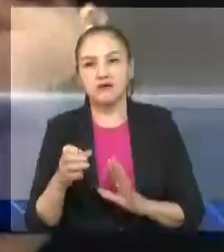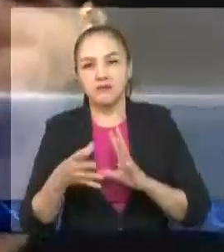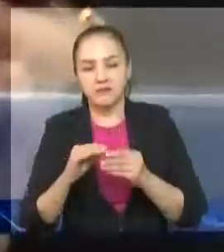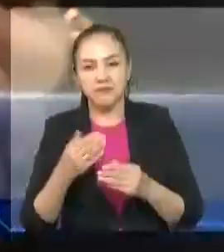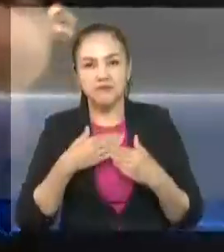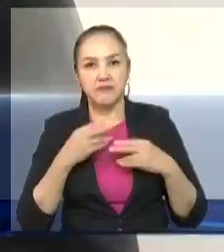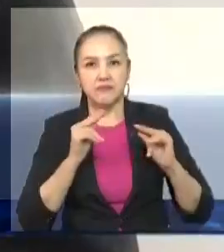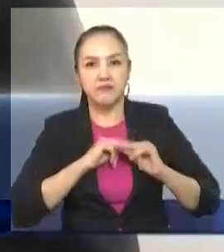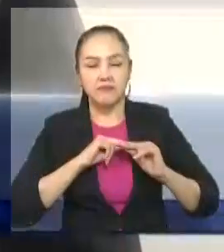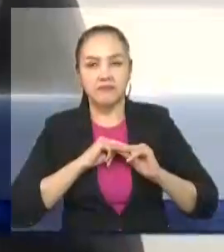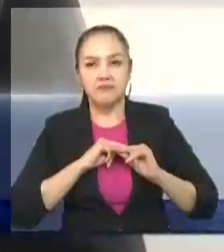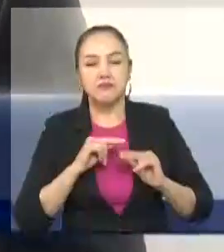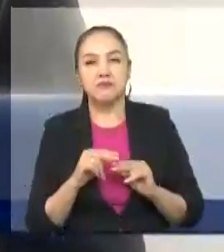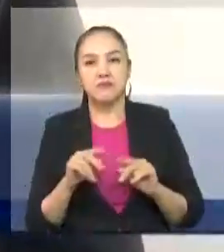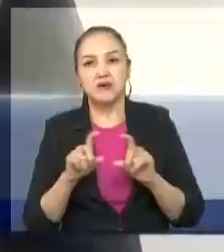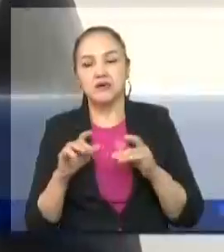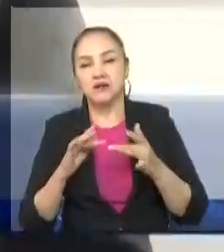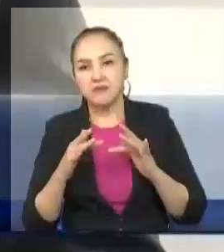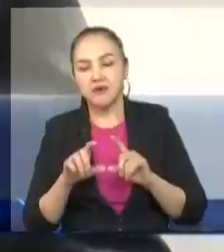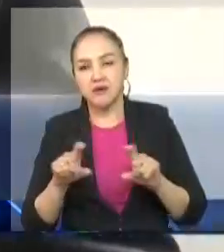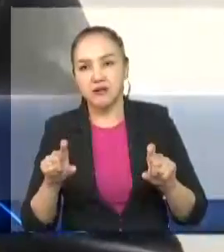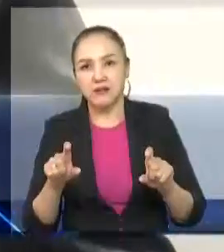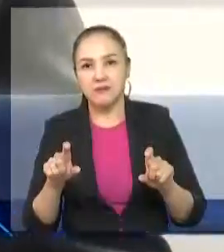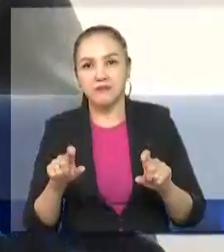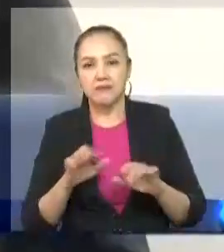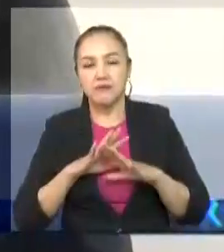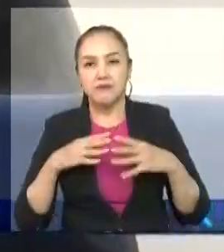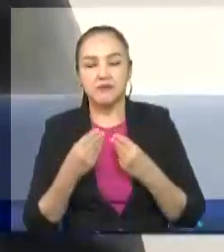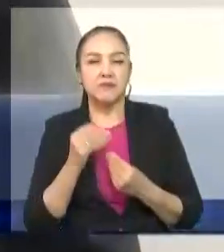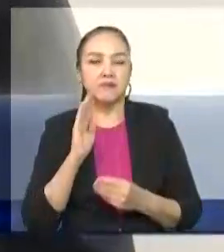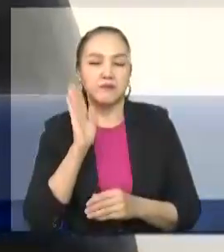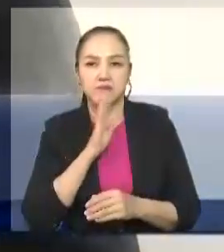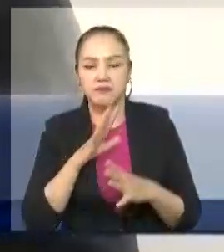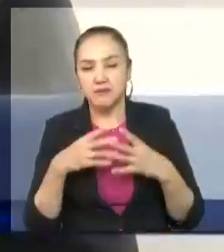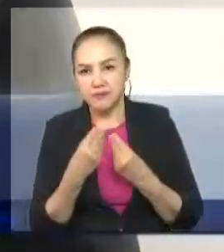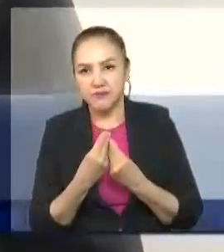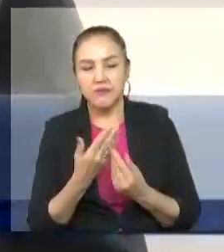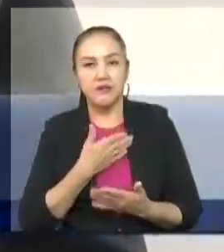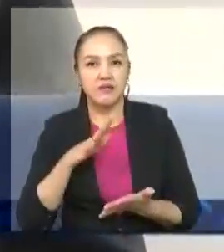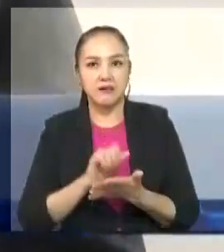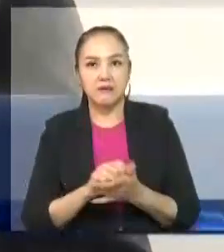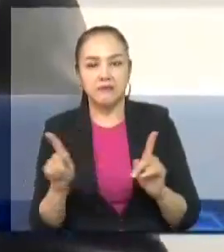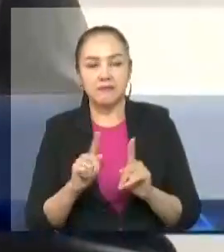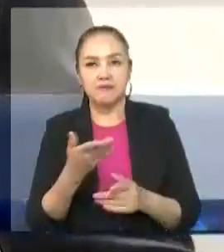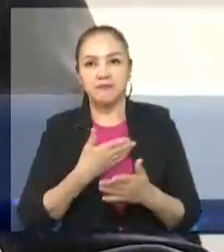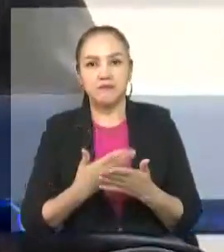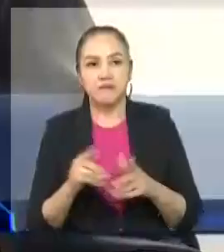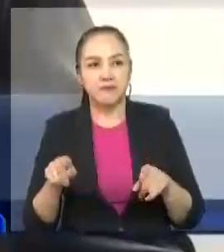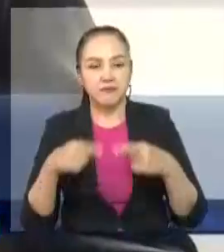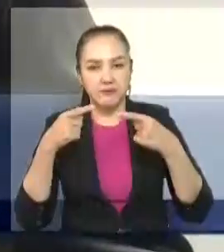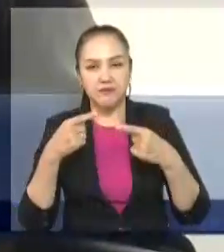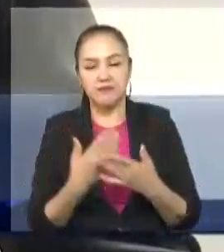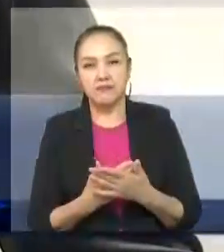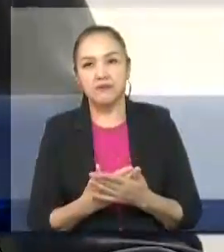Я работал раньше в социальной сфере, которая работала с многодетными, малообеспеченными семьями. Мы занимались тем, что мы поднимали их